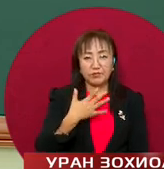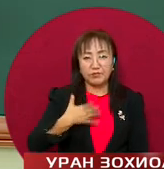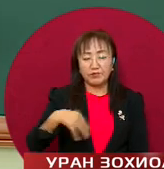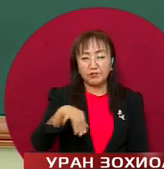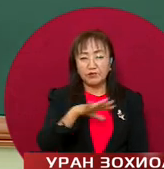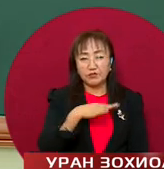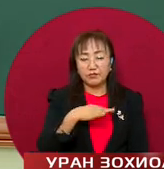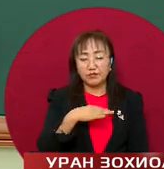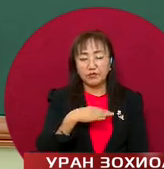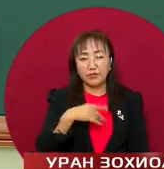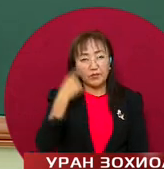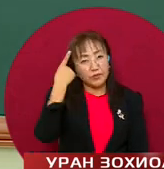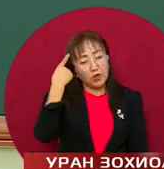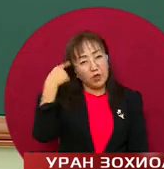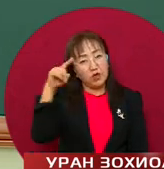зохион найруулахдаа